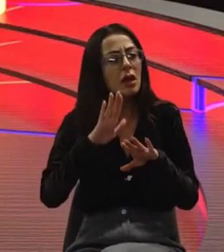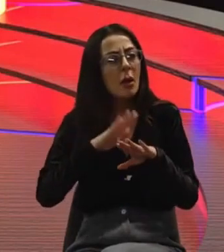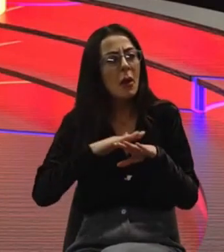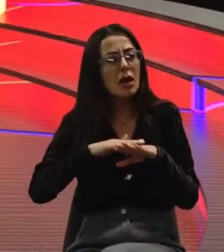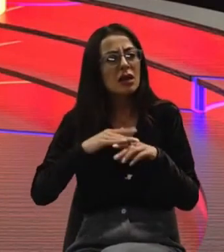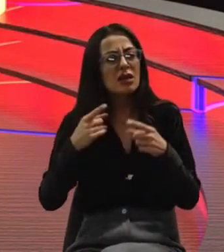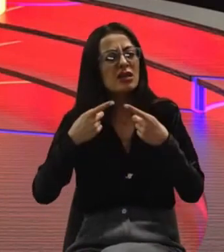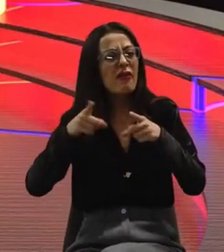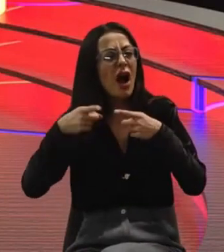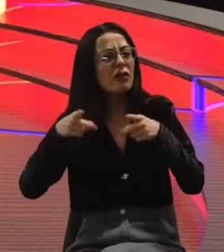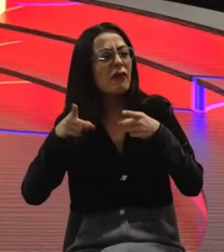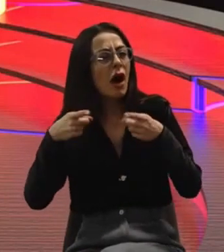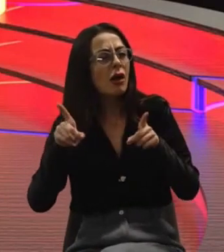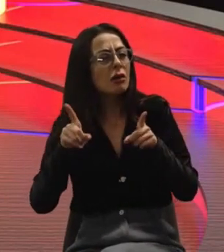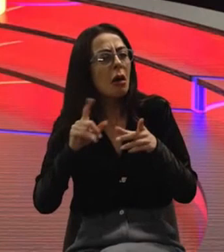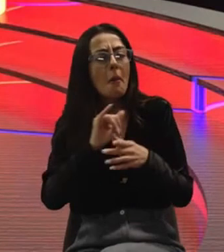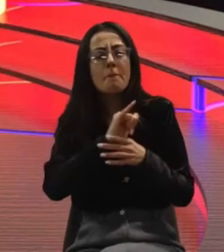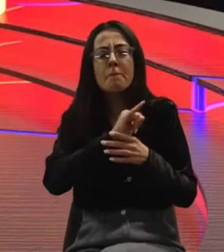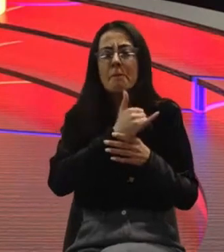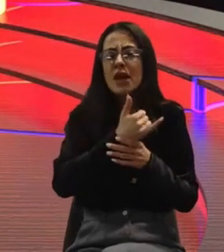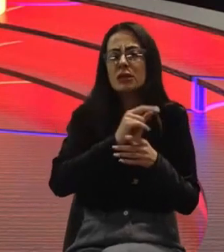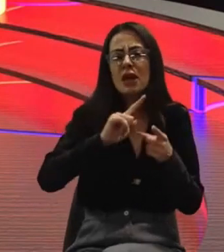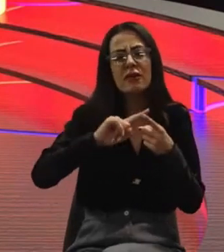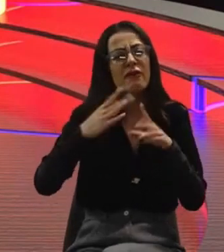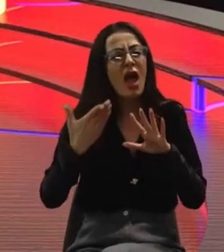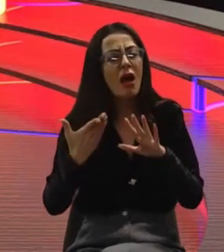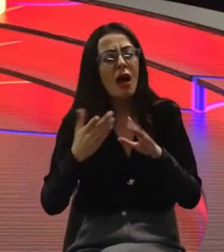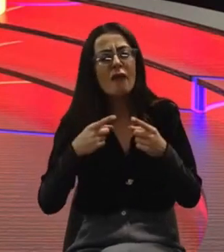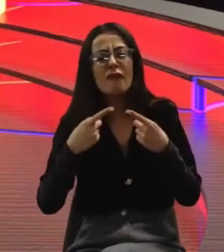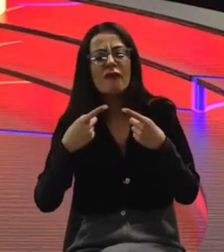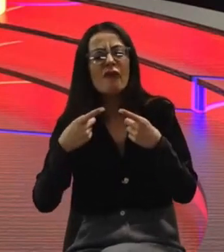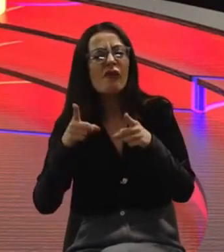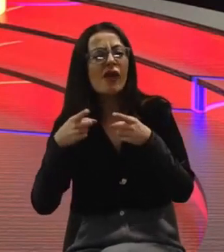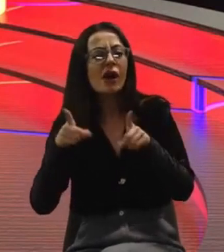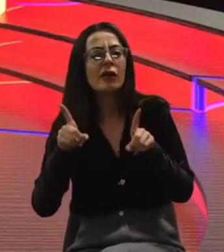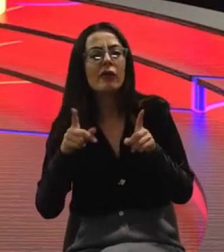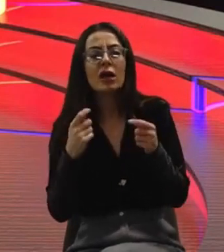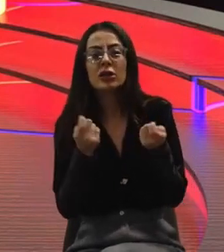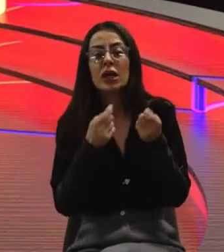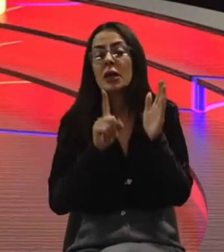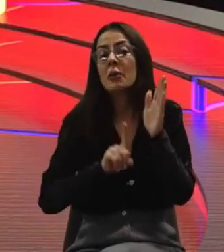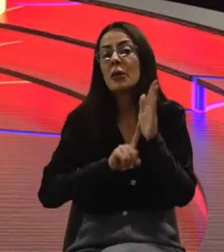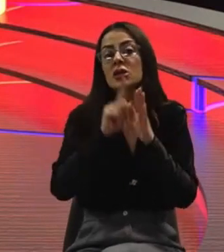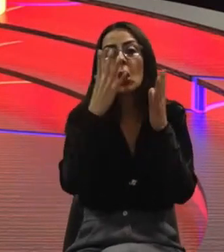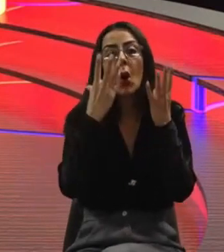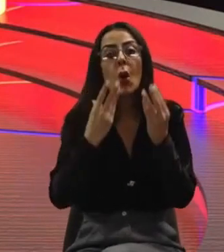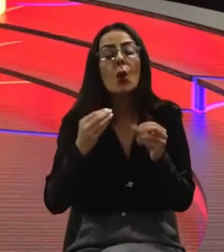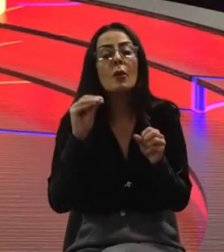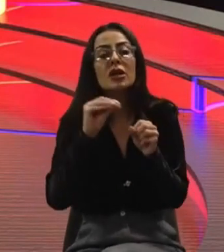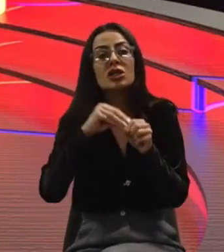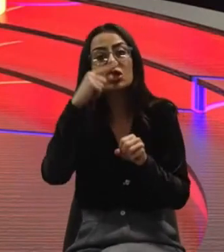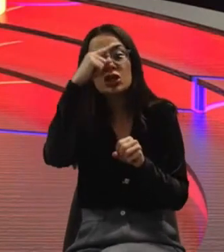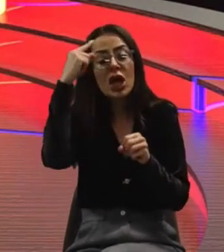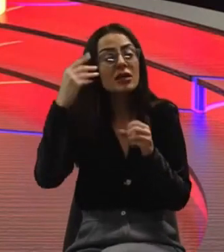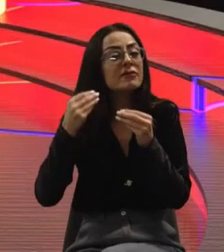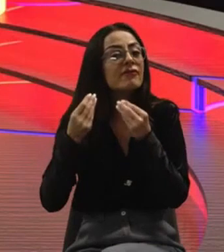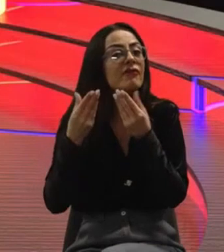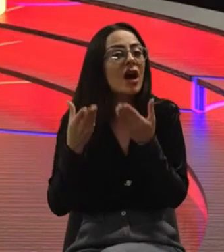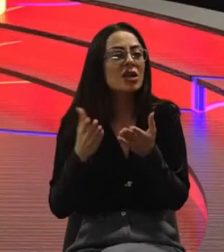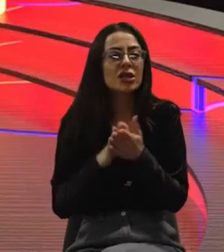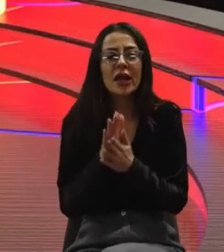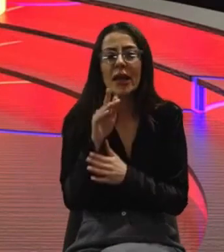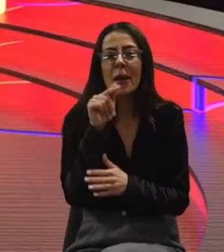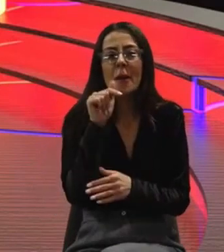meslekler yapabilme daha farklı işlerde başarılı olmak için çok kritik avantajlar getirecek Bulancak yeşile göreceksiniz Bugün biz ne kadar